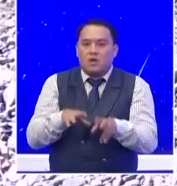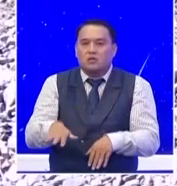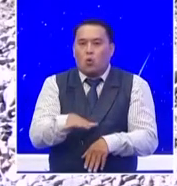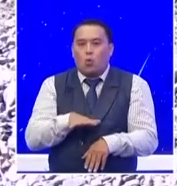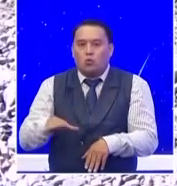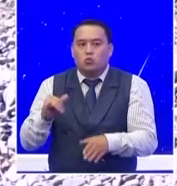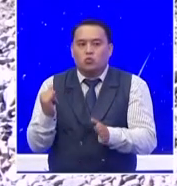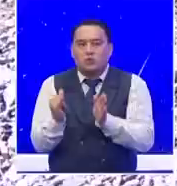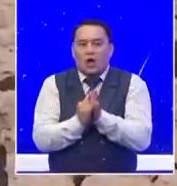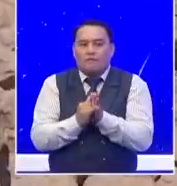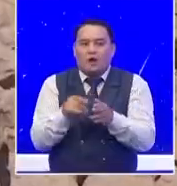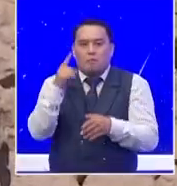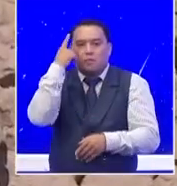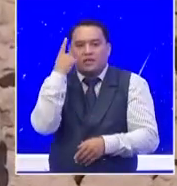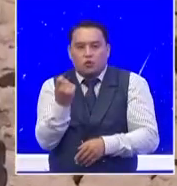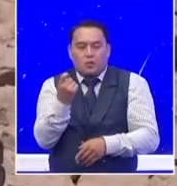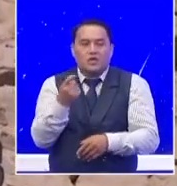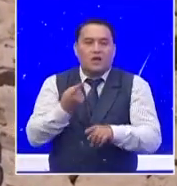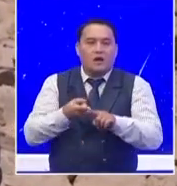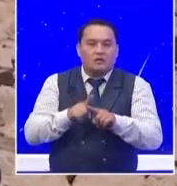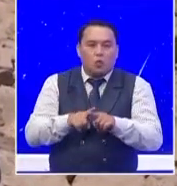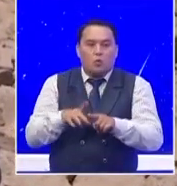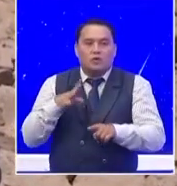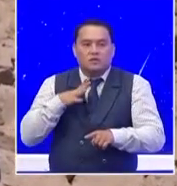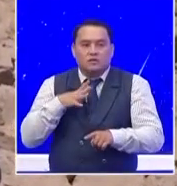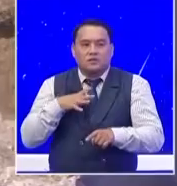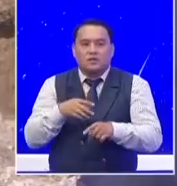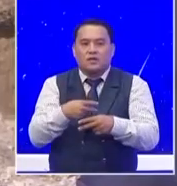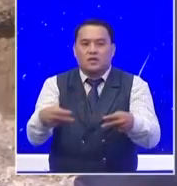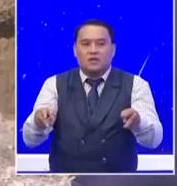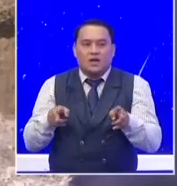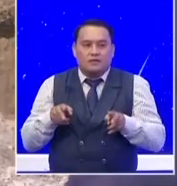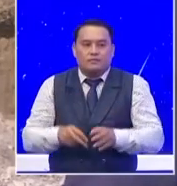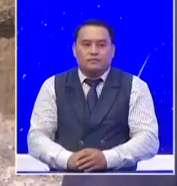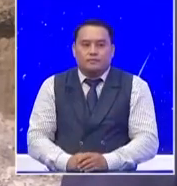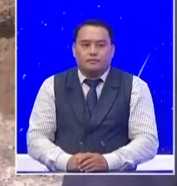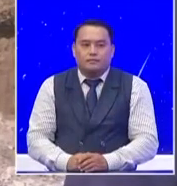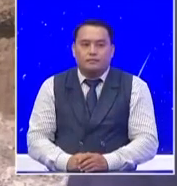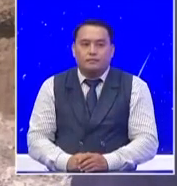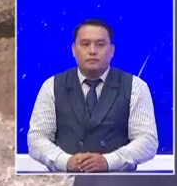участков установлены таблички с предупредительными надписями и натянуты сигнальные ленты.